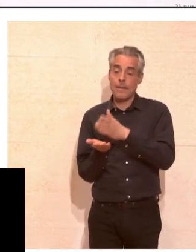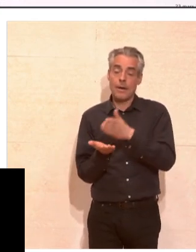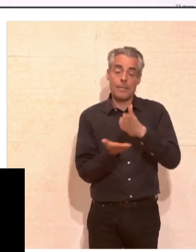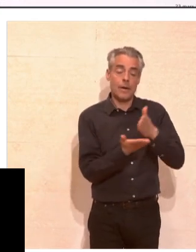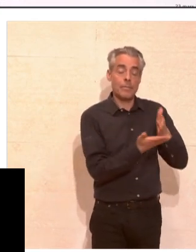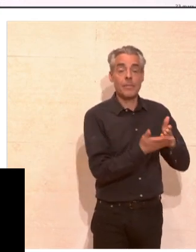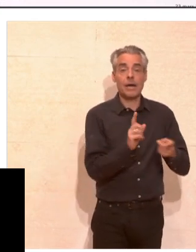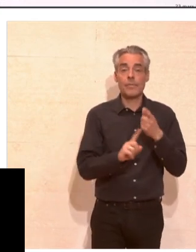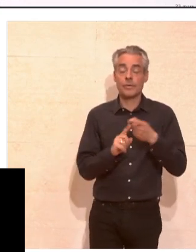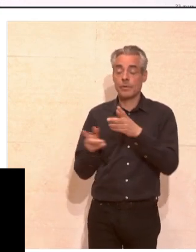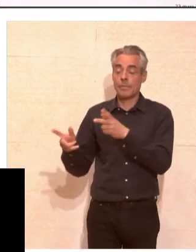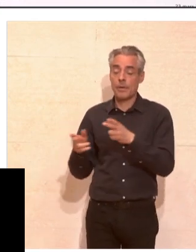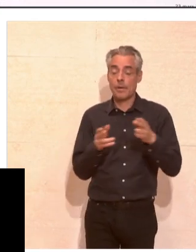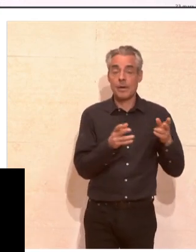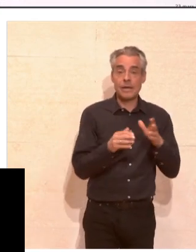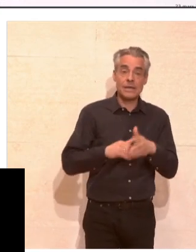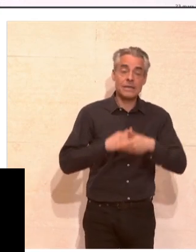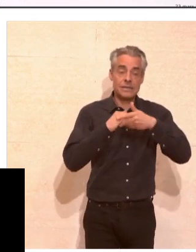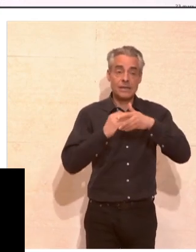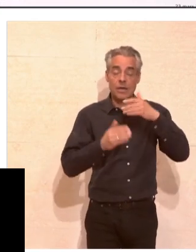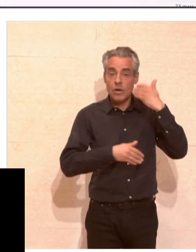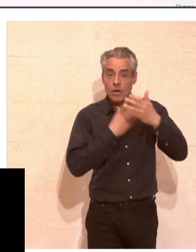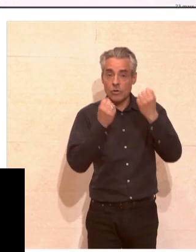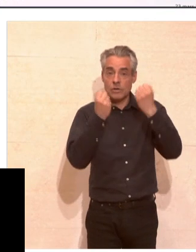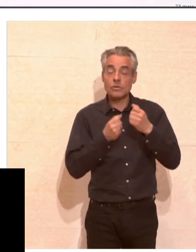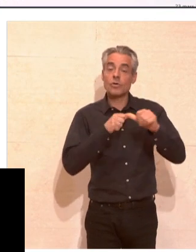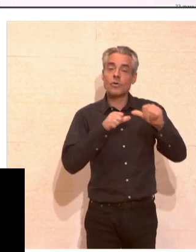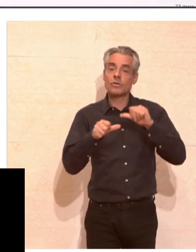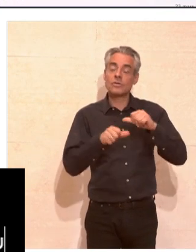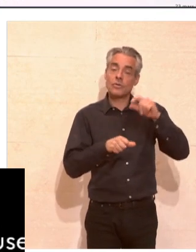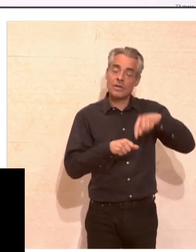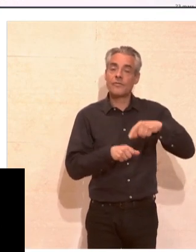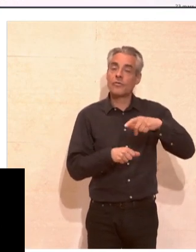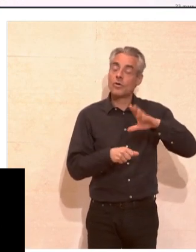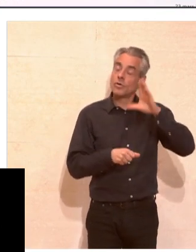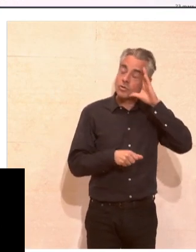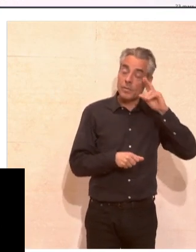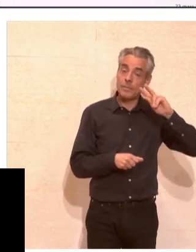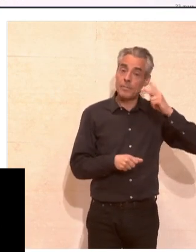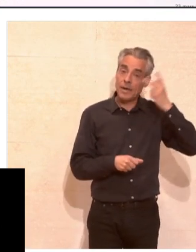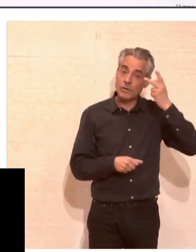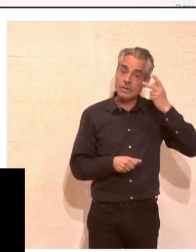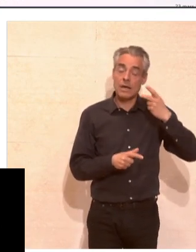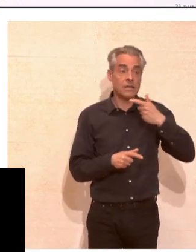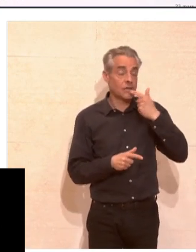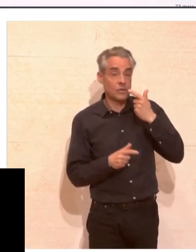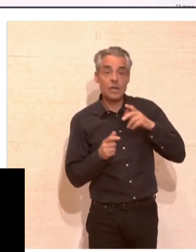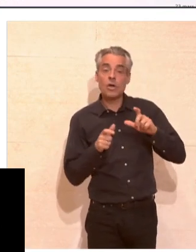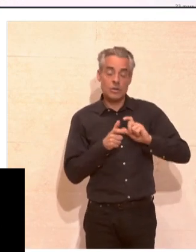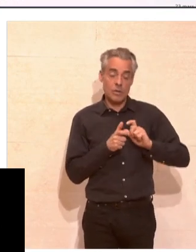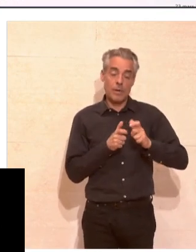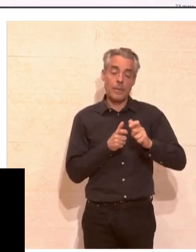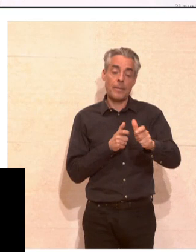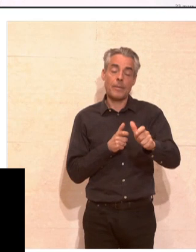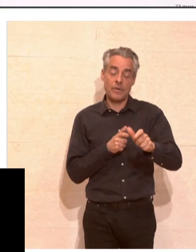fuseaux de sommeil dont je vous ai parlé, ils aident à la consolidation uniquement s'ils sont suivis du sommeil paradoxal. Donc il y a vraiment ces fameux petits trains qui se succèdent